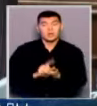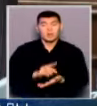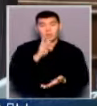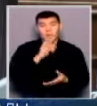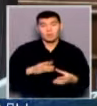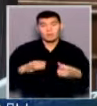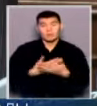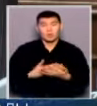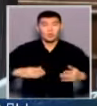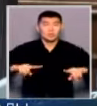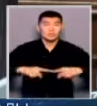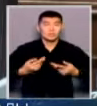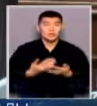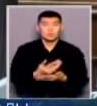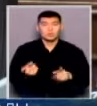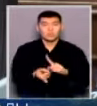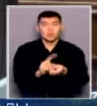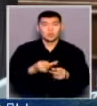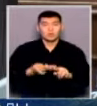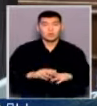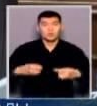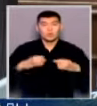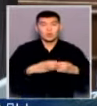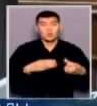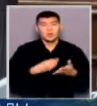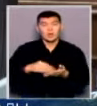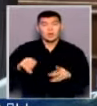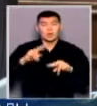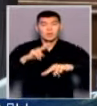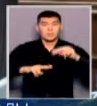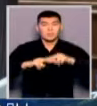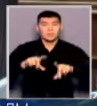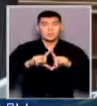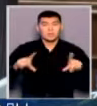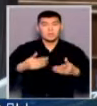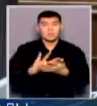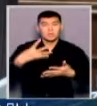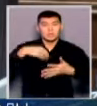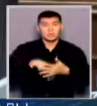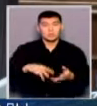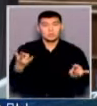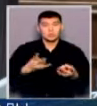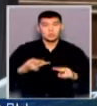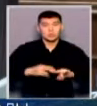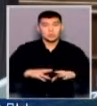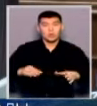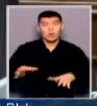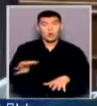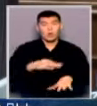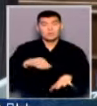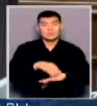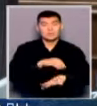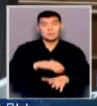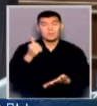материалдық-техникалық базаларын жаңарту және әкімдіктерге жаңа ғимарат салу бойынша ұсыныстар енгізсін. Облыс әкім аппаратының